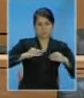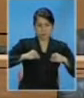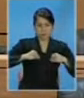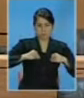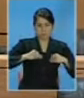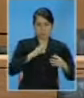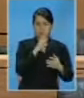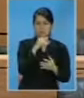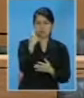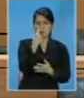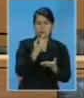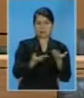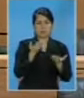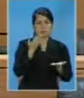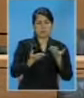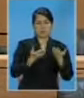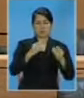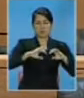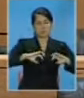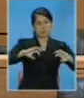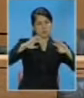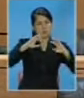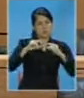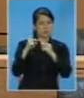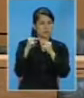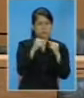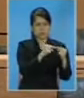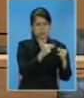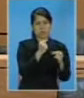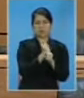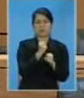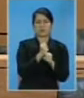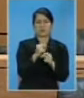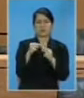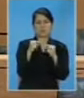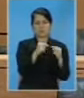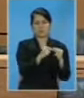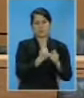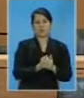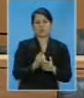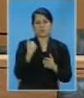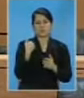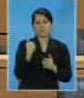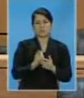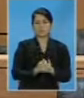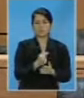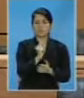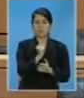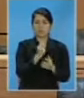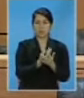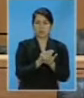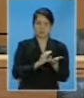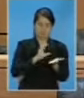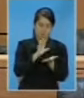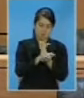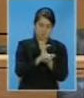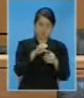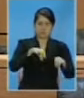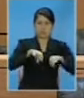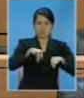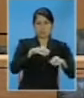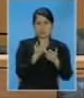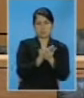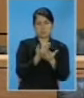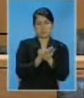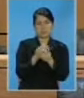ใครมาเป็นรัฐบาลก็ต้องดำเนินการไปเวลามีการจัดตั้งงบประมาณเหตุผลเพ